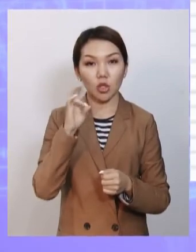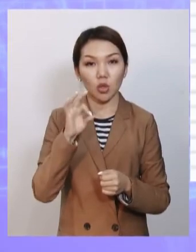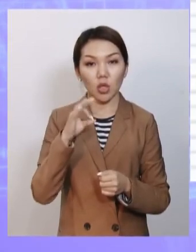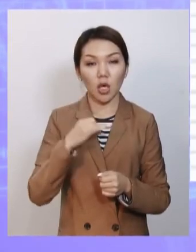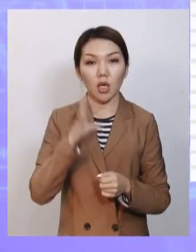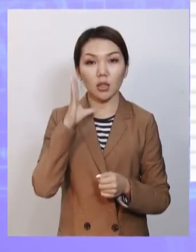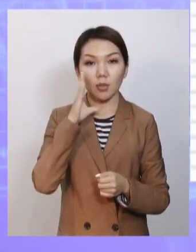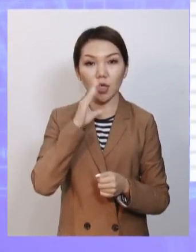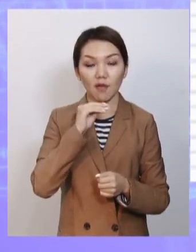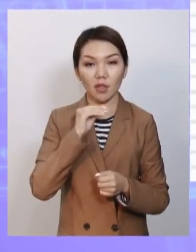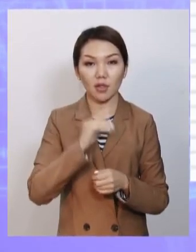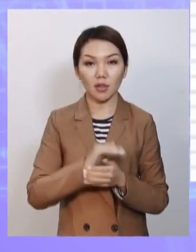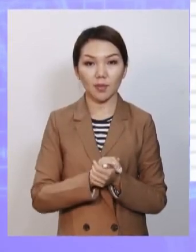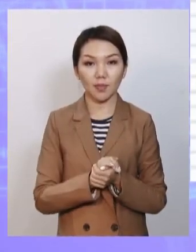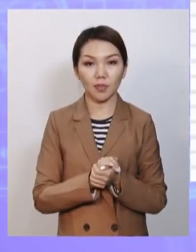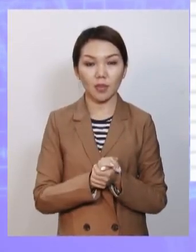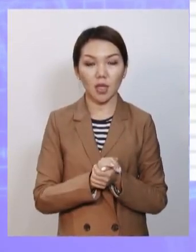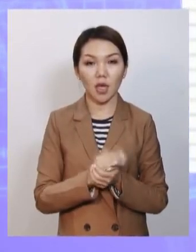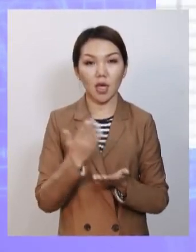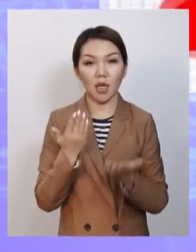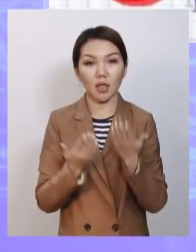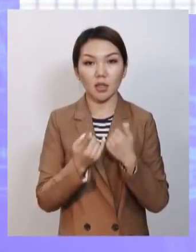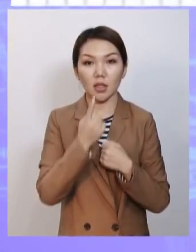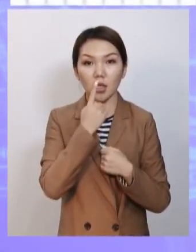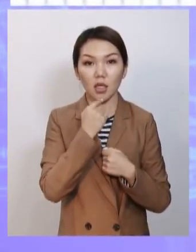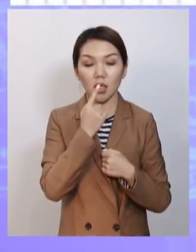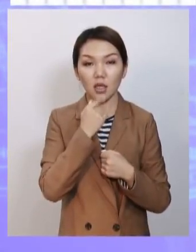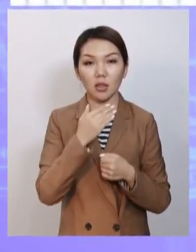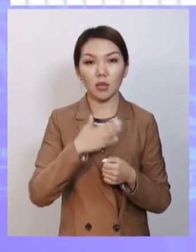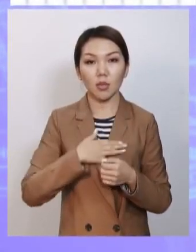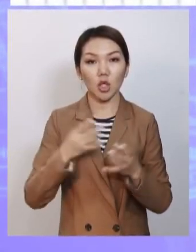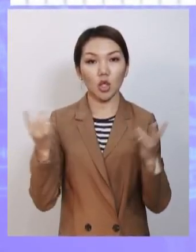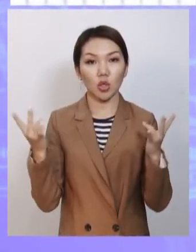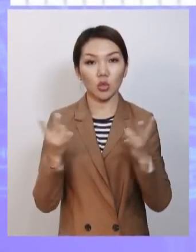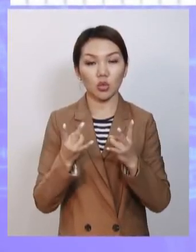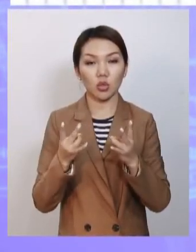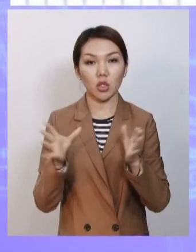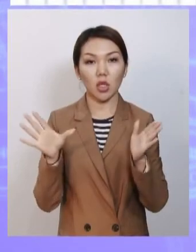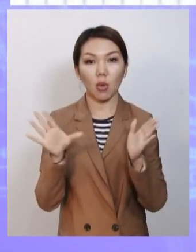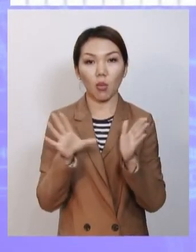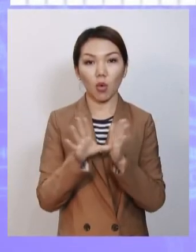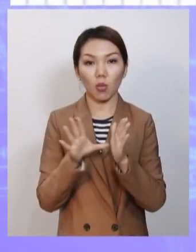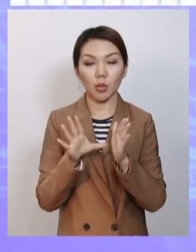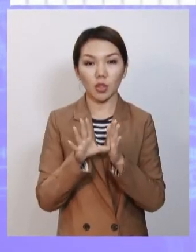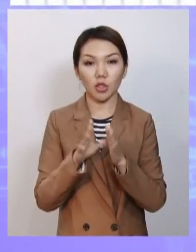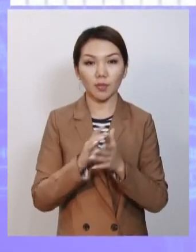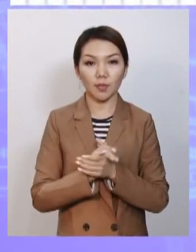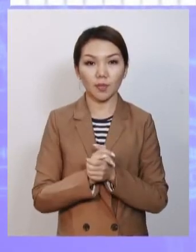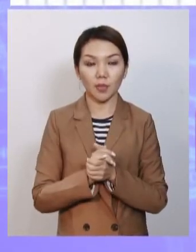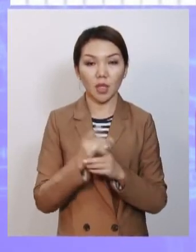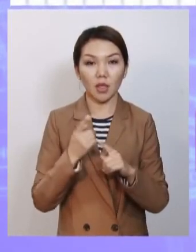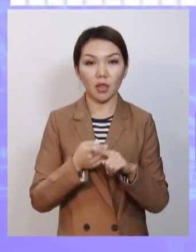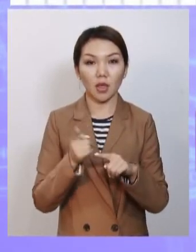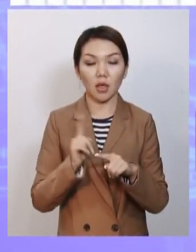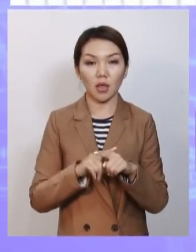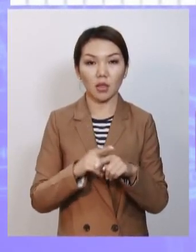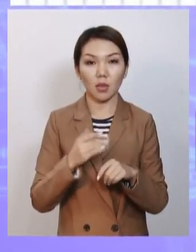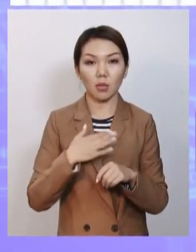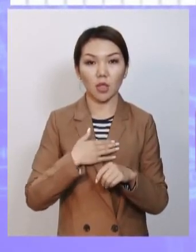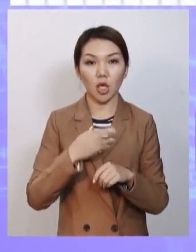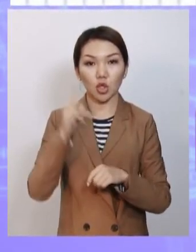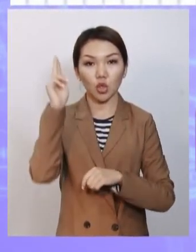справился красный мне нужна помощь на этом наш урок